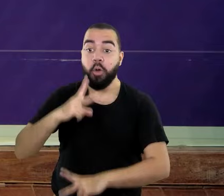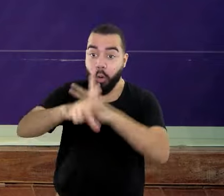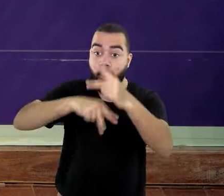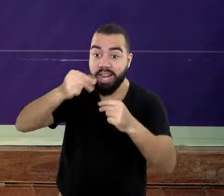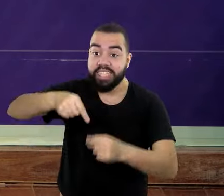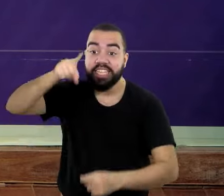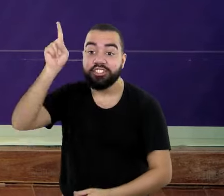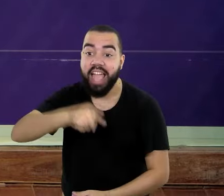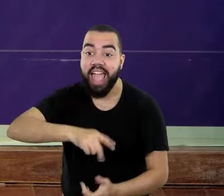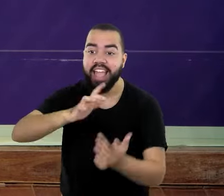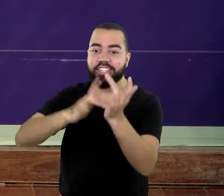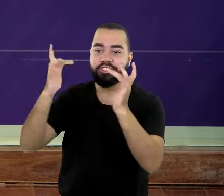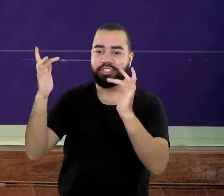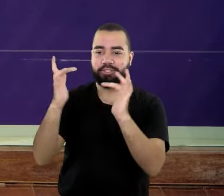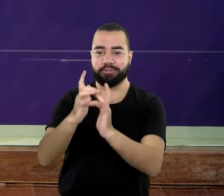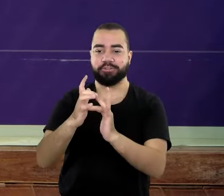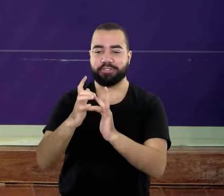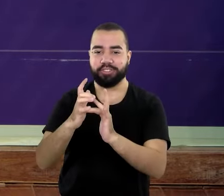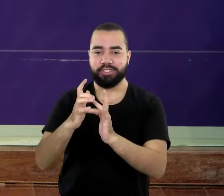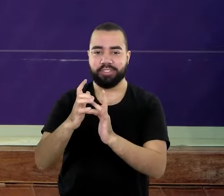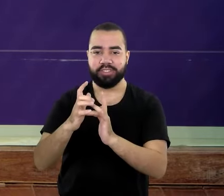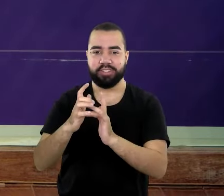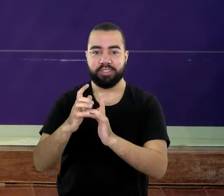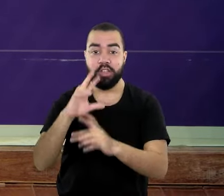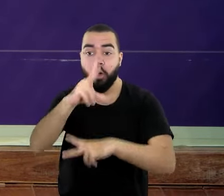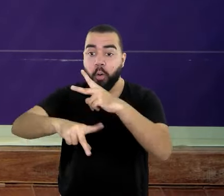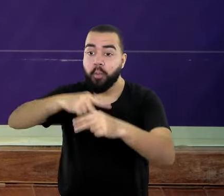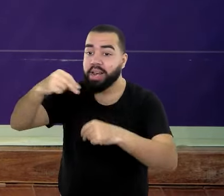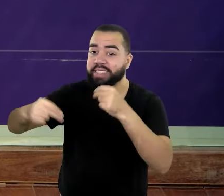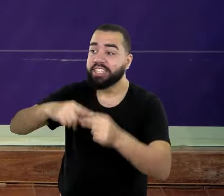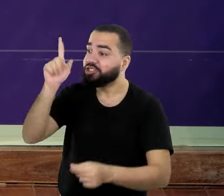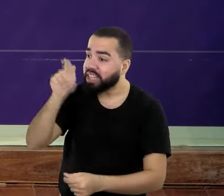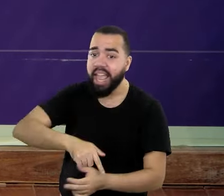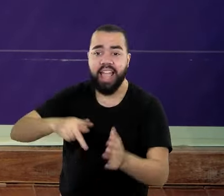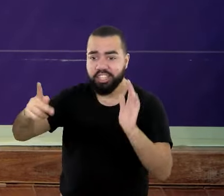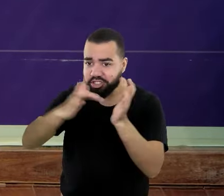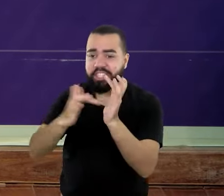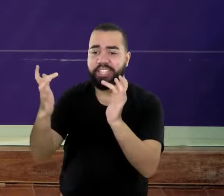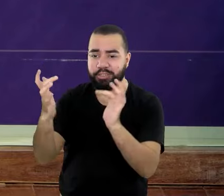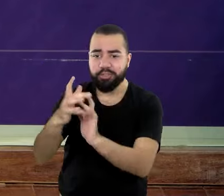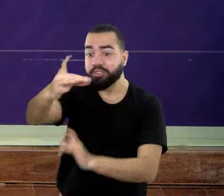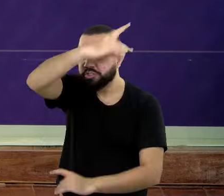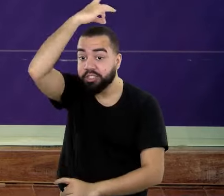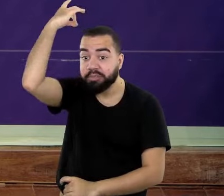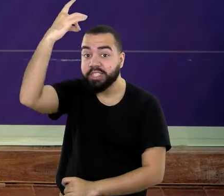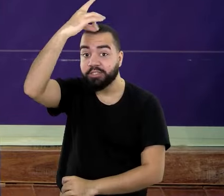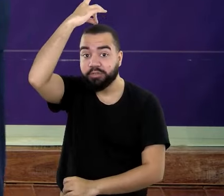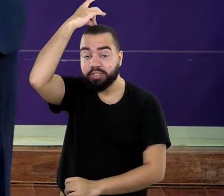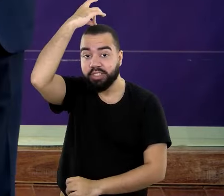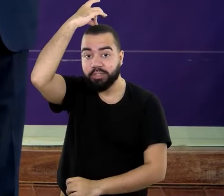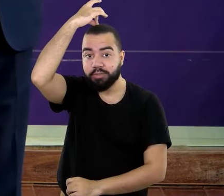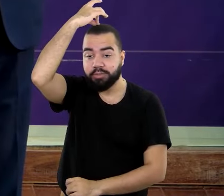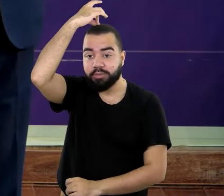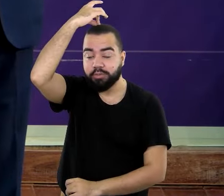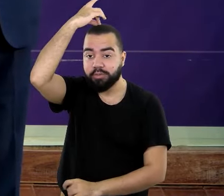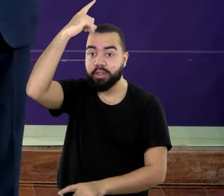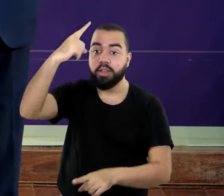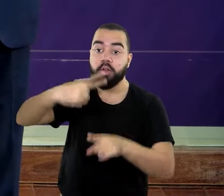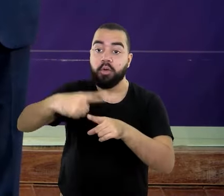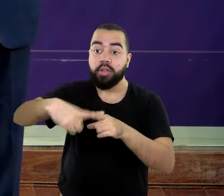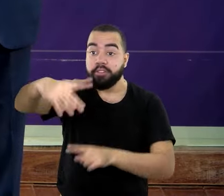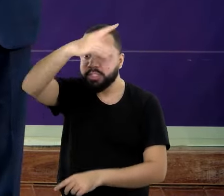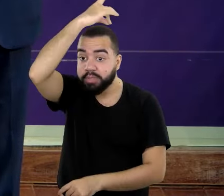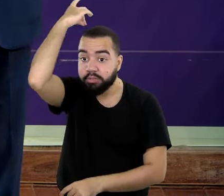é Jesus. 그리고 성령이 오셨습니다. E é o Espírito Santo. 성령은 하나님의 신입니다. Porque o Espírito Santo